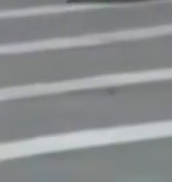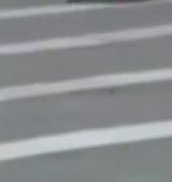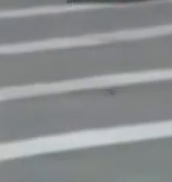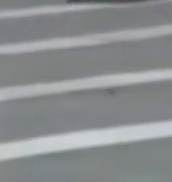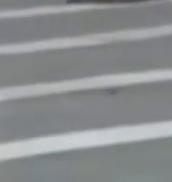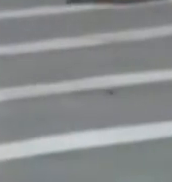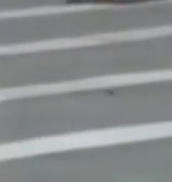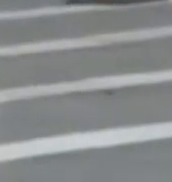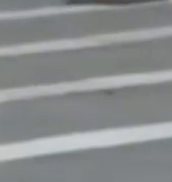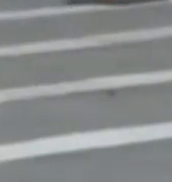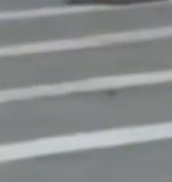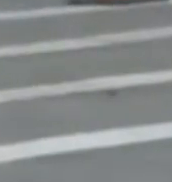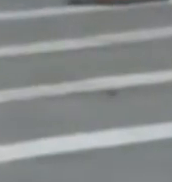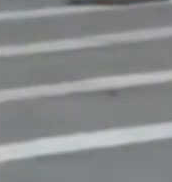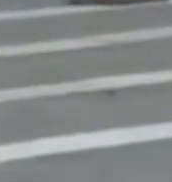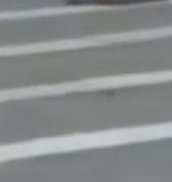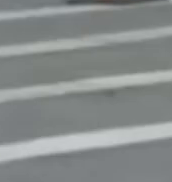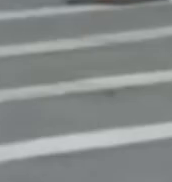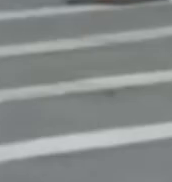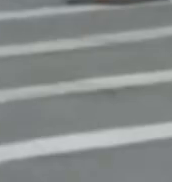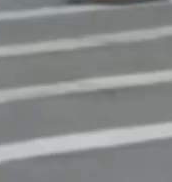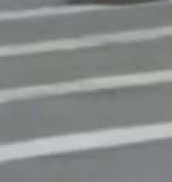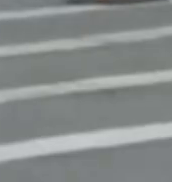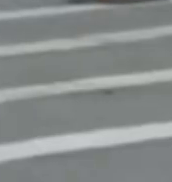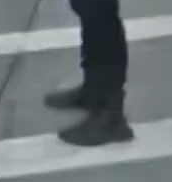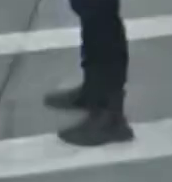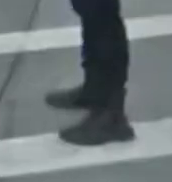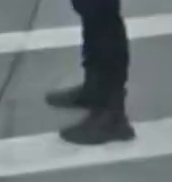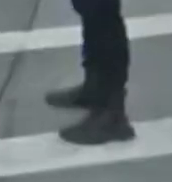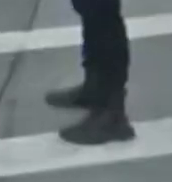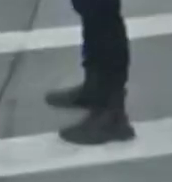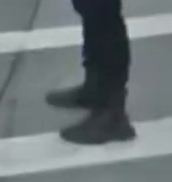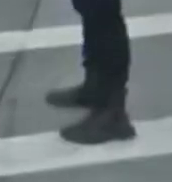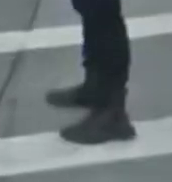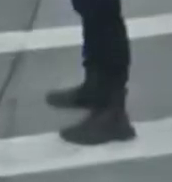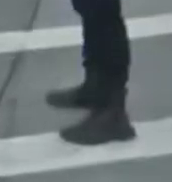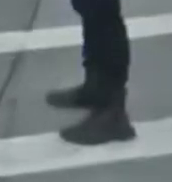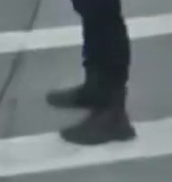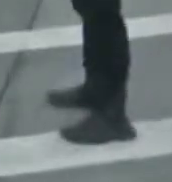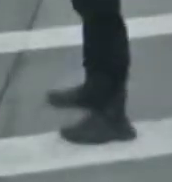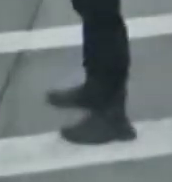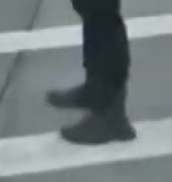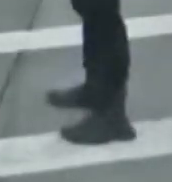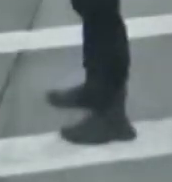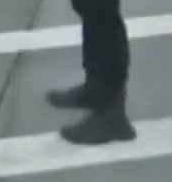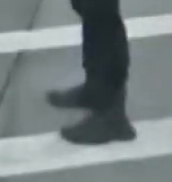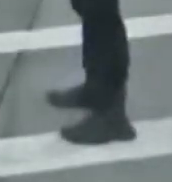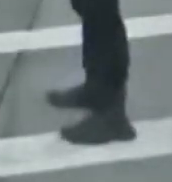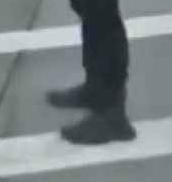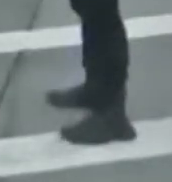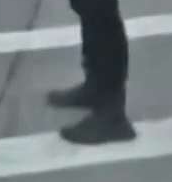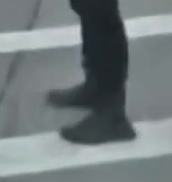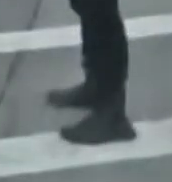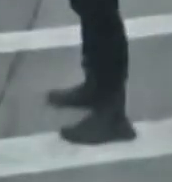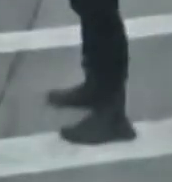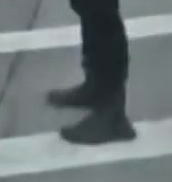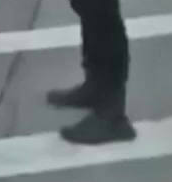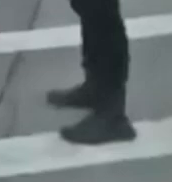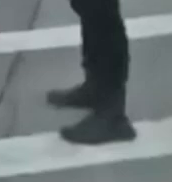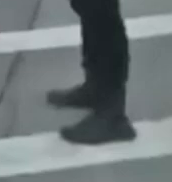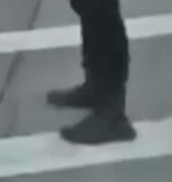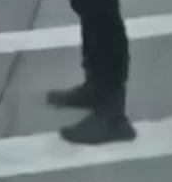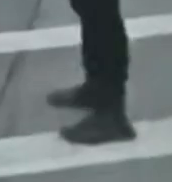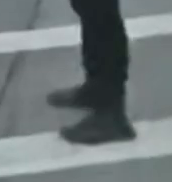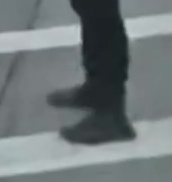bertemu juga dengan para pengendara lainnya, sehingga menambah beban yang ada di kilometer 102 ini. Dari pihak Korlantas sudah menerapkan